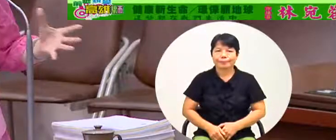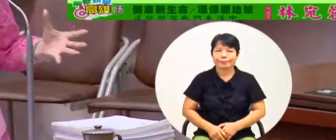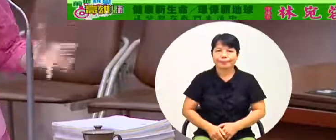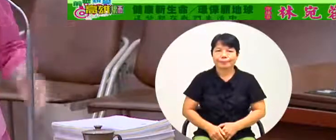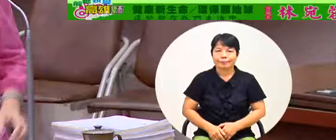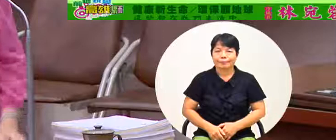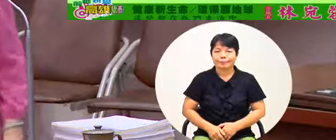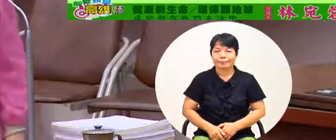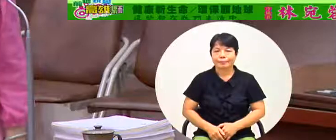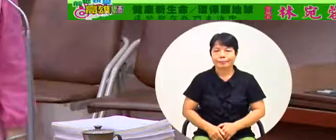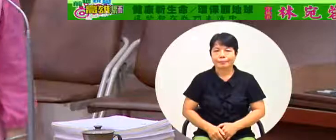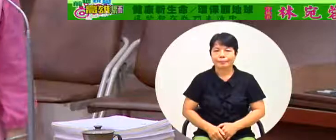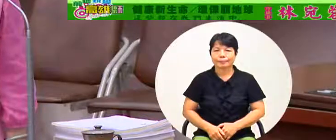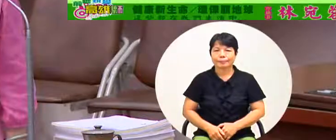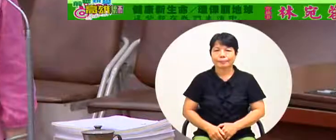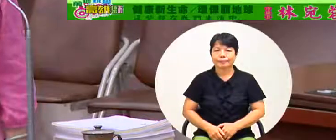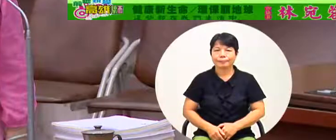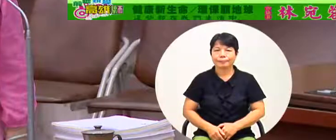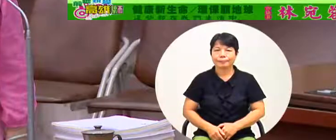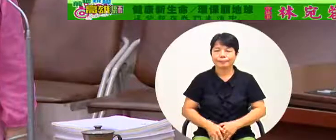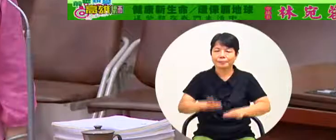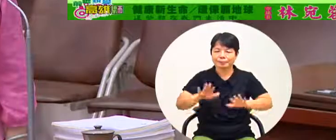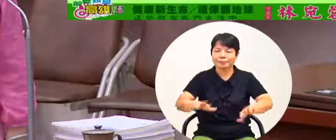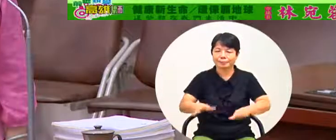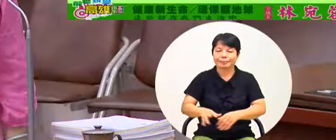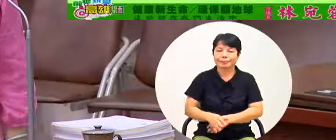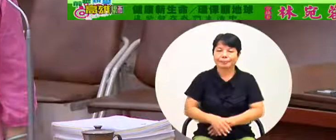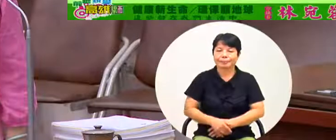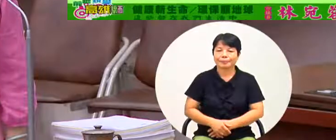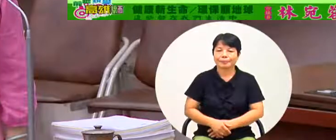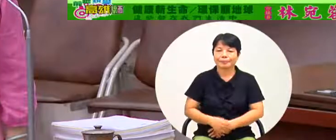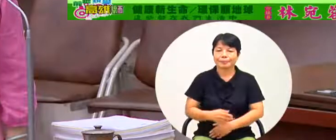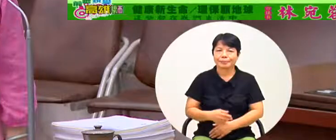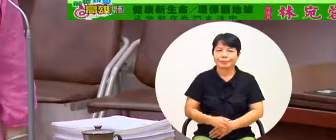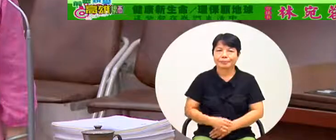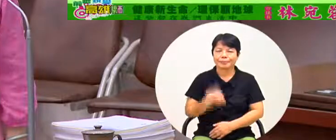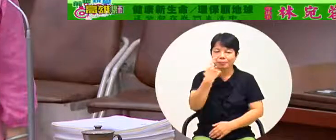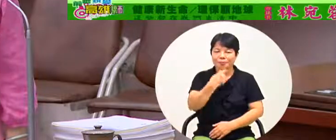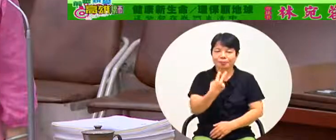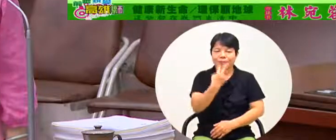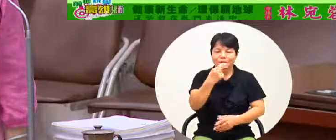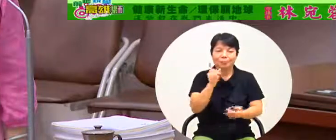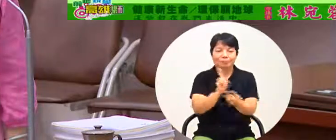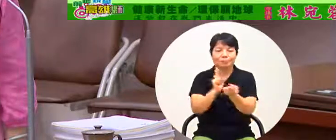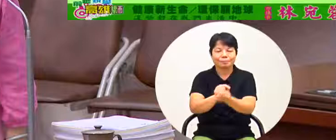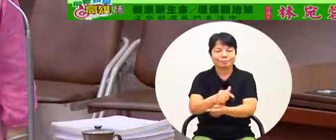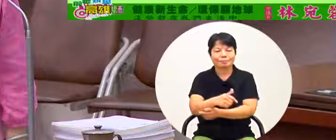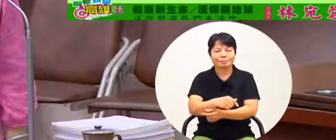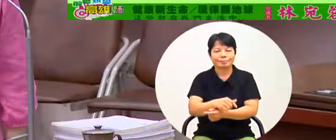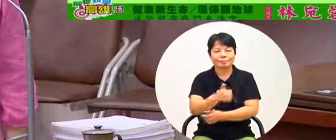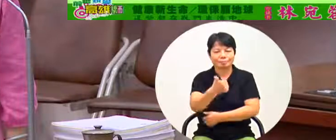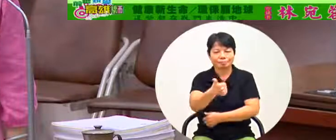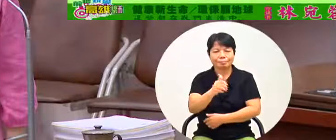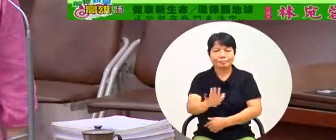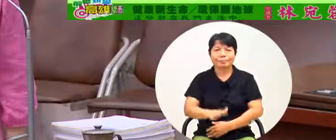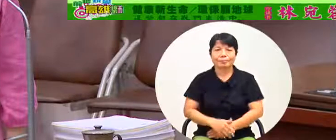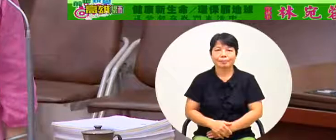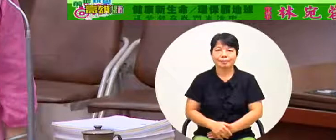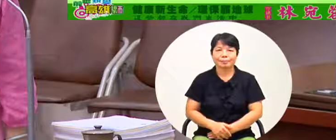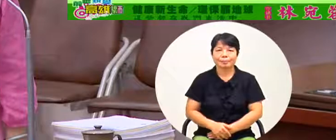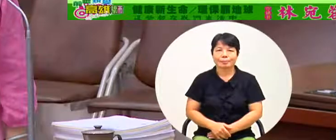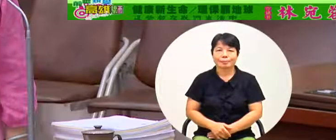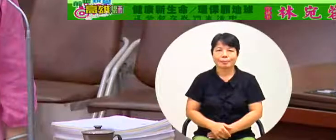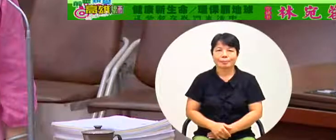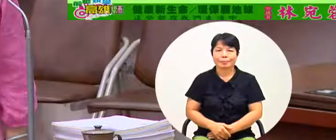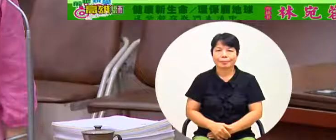今天的口气算对您算真友善呐，哈，对你们。加油善哈啊！当然，这个我们小港里